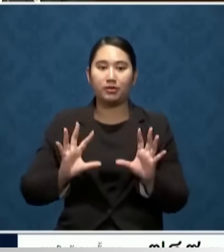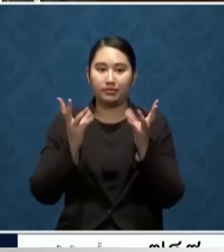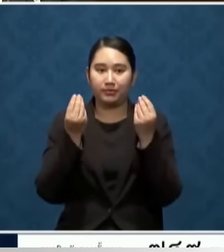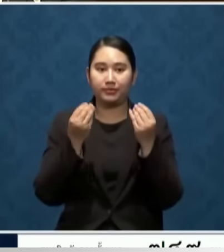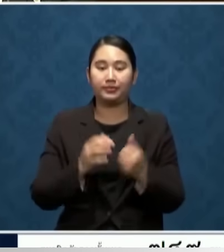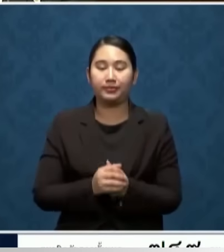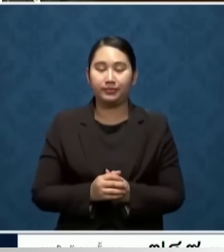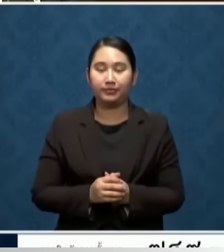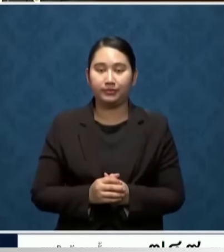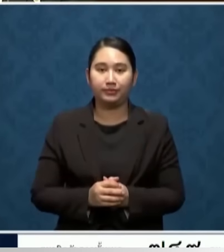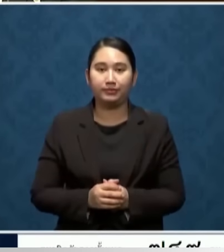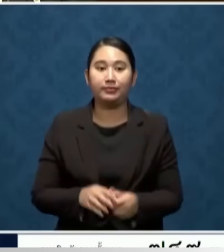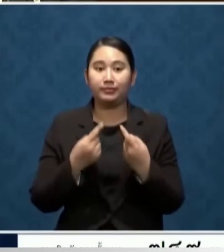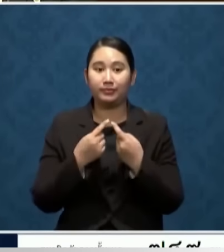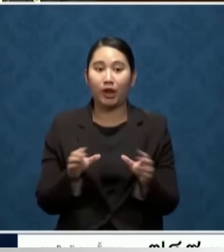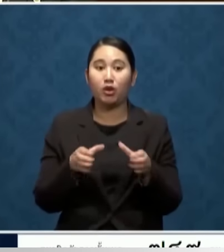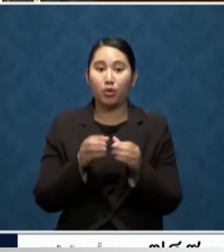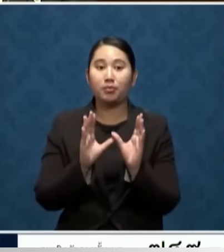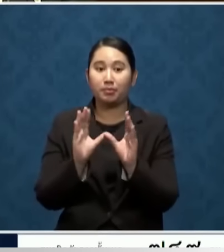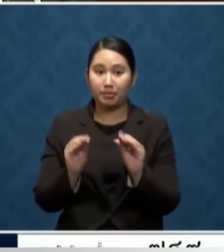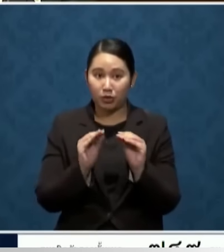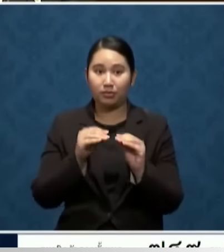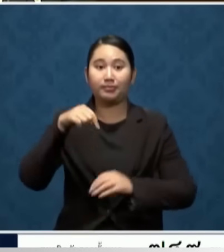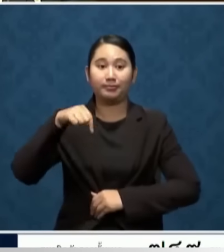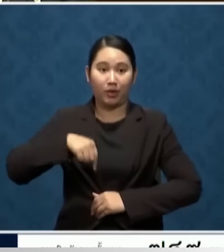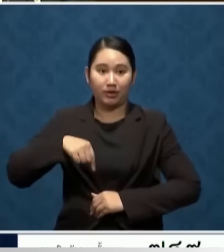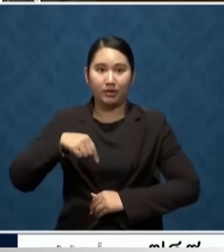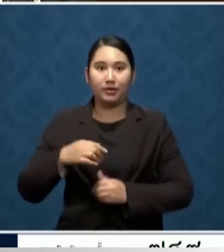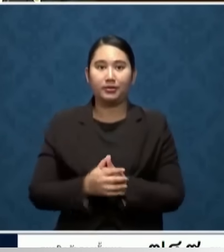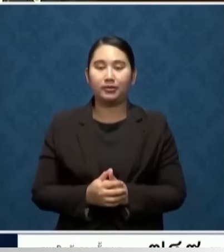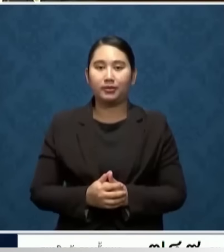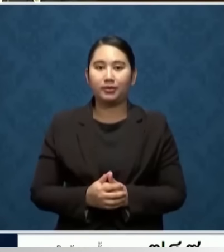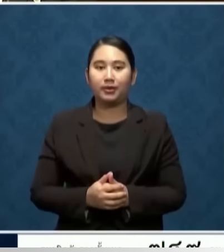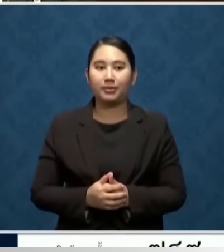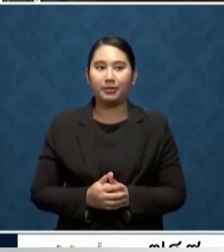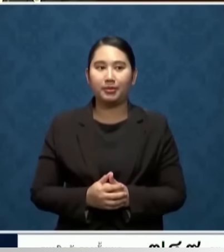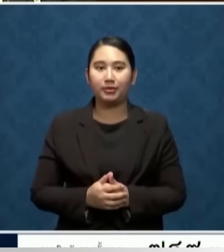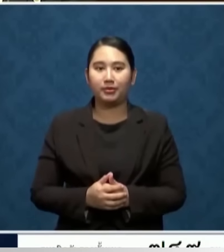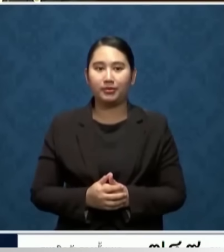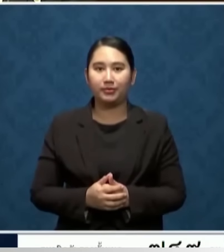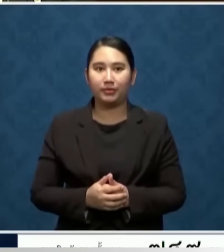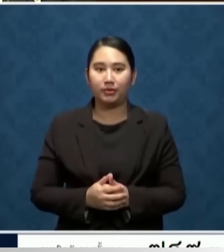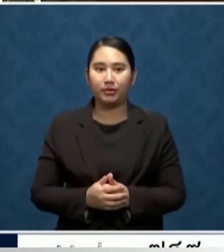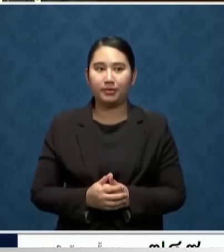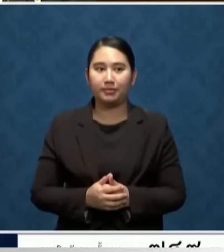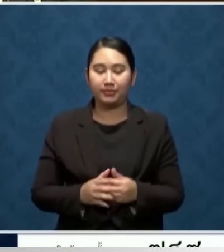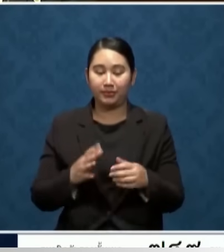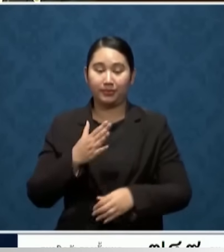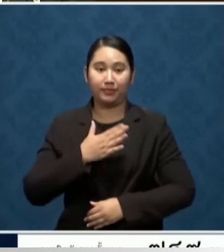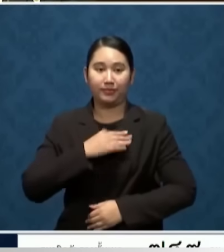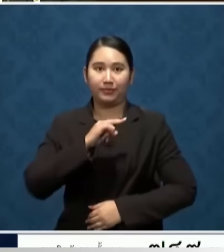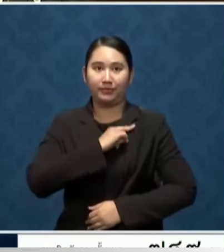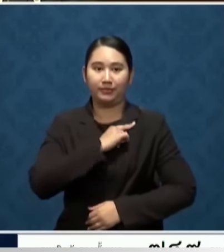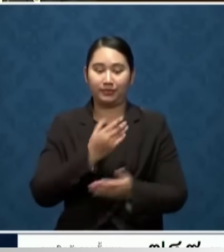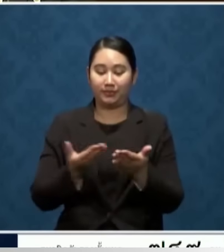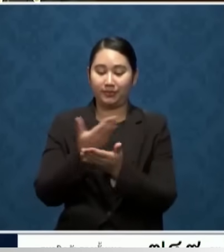แต่ในชั้นพิจารณาของสภาแห่งนี้เนี่ยเรามีหน้าที่จะต้องพิจารณาว่า